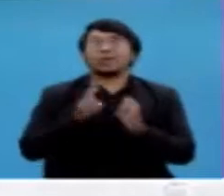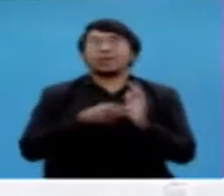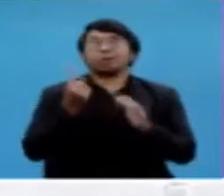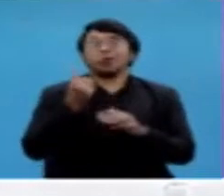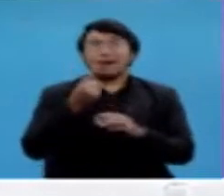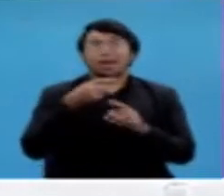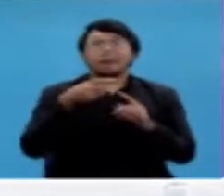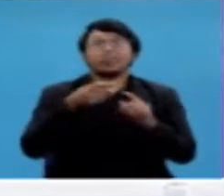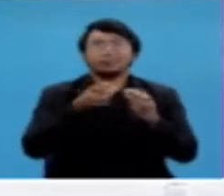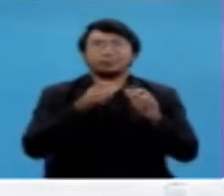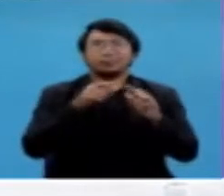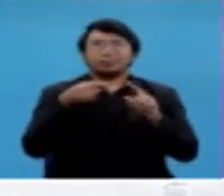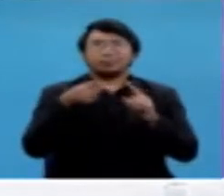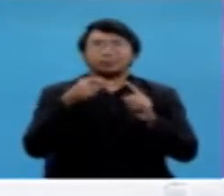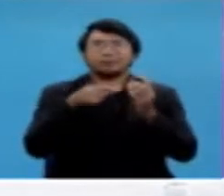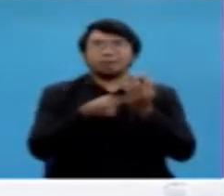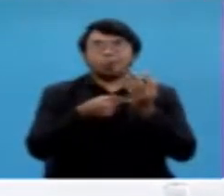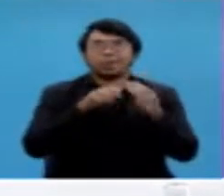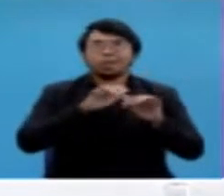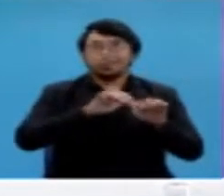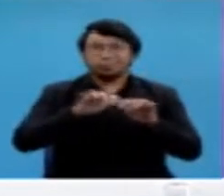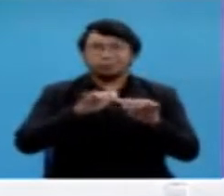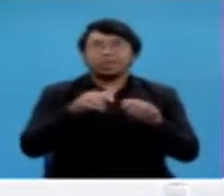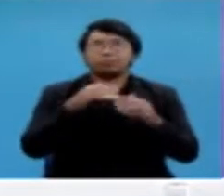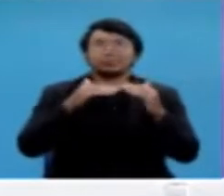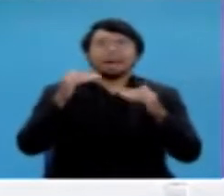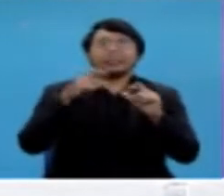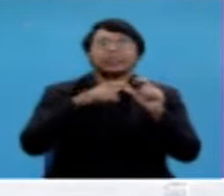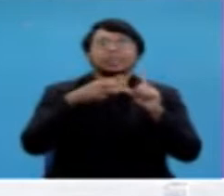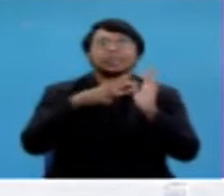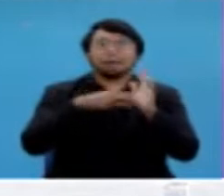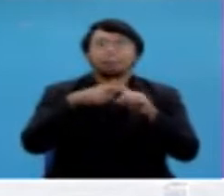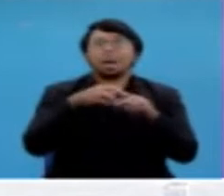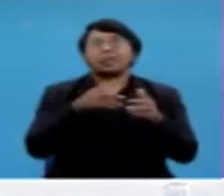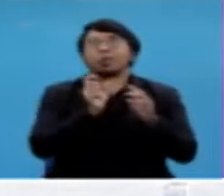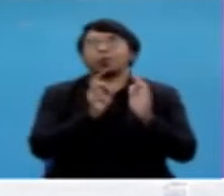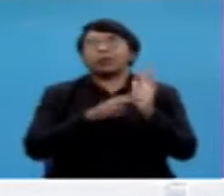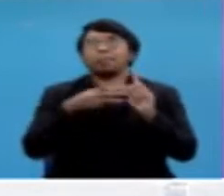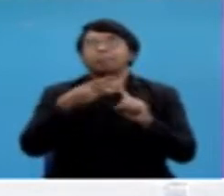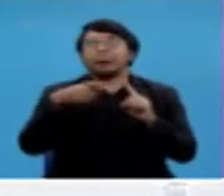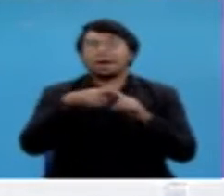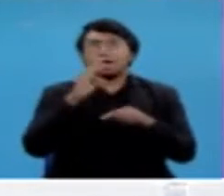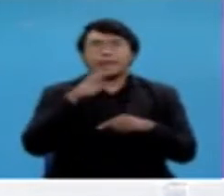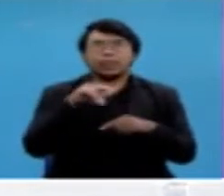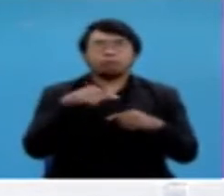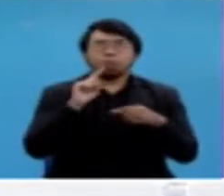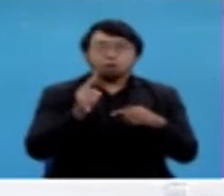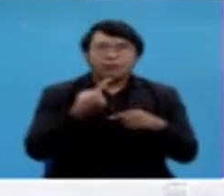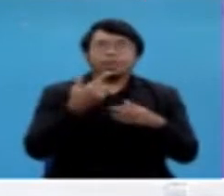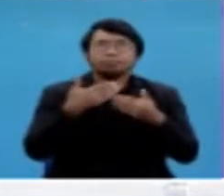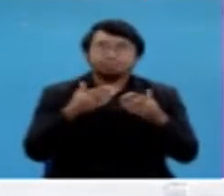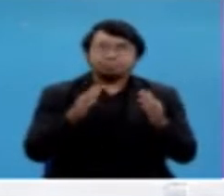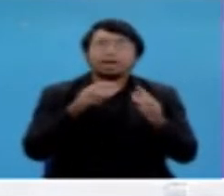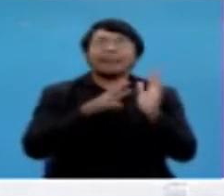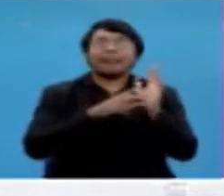Pemirsa, ujian nasional berbasis komputer tingkat SMK atau UNBK hari ini mulai digelar serentak. Di SMK Negeri 29 Kebayoran Baru,